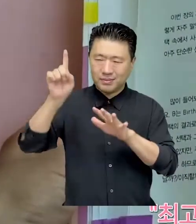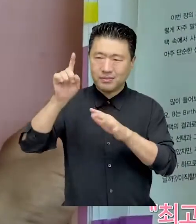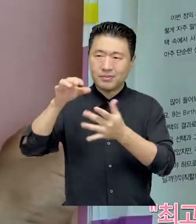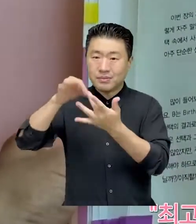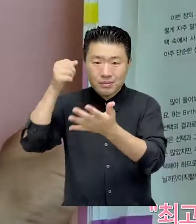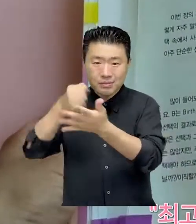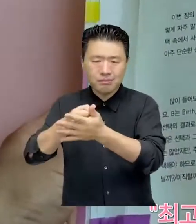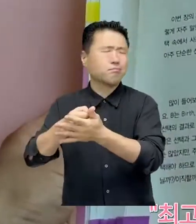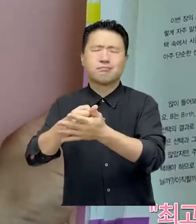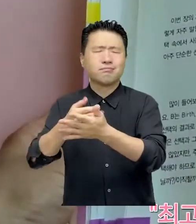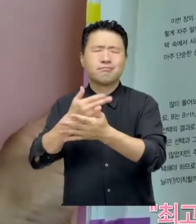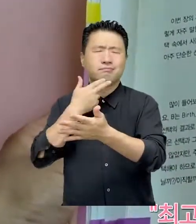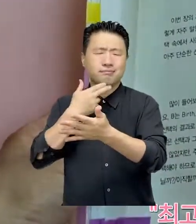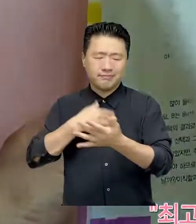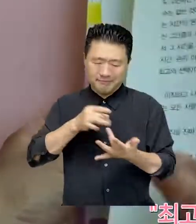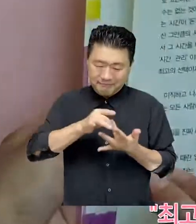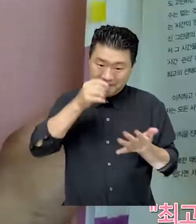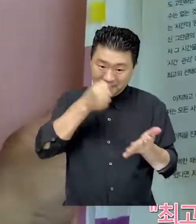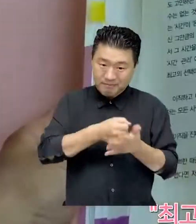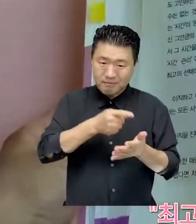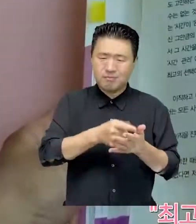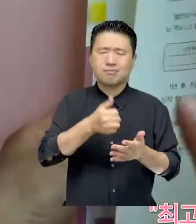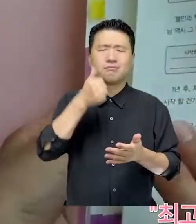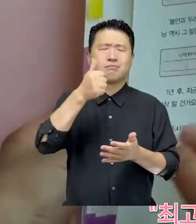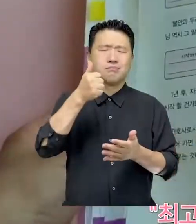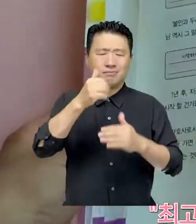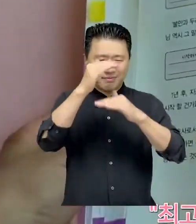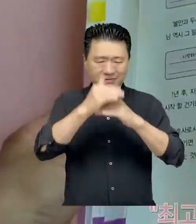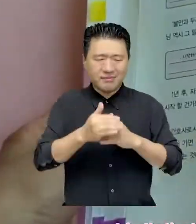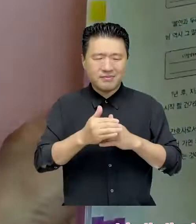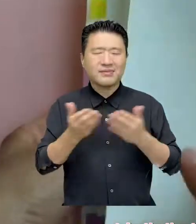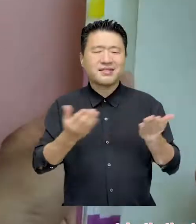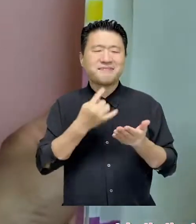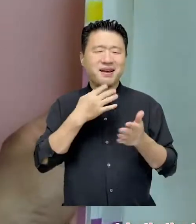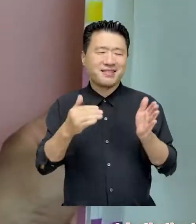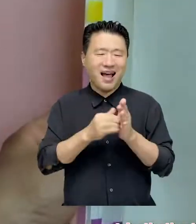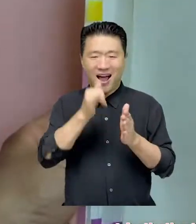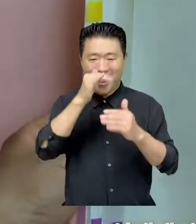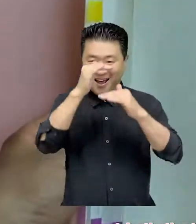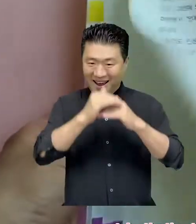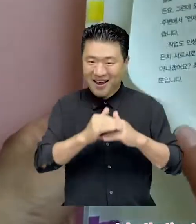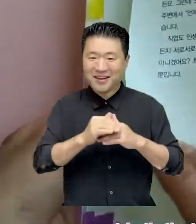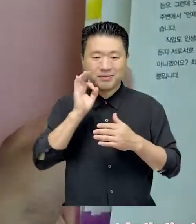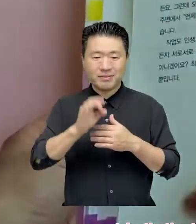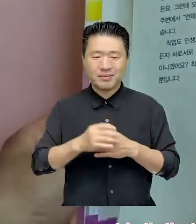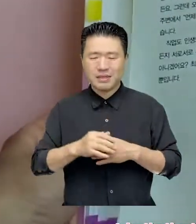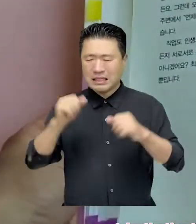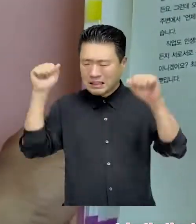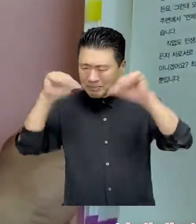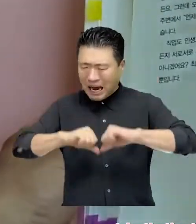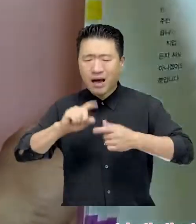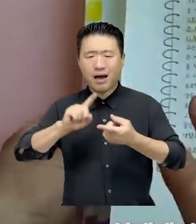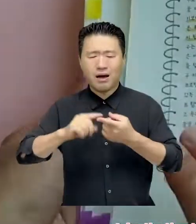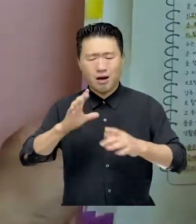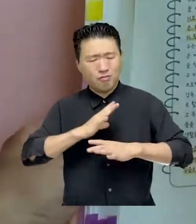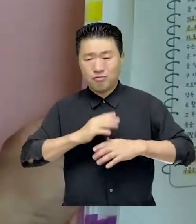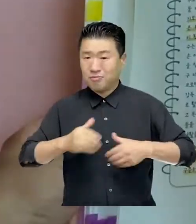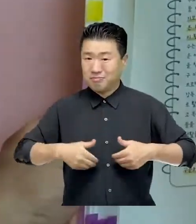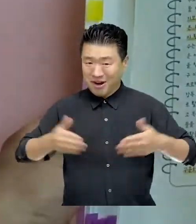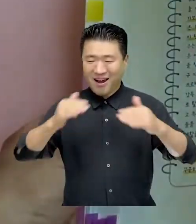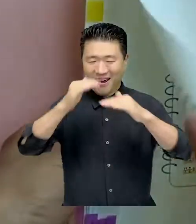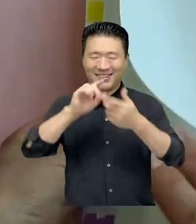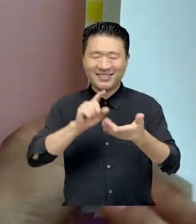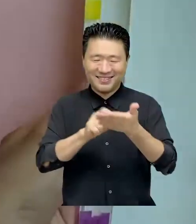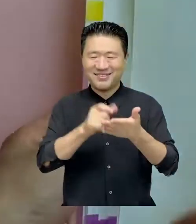최고의 선택은 없고 내가 선택한 것들을 최고로 만드는 일만 있다 라는 챕터에서는 실패에 대한 두려움에